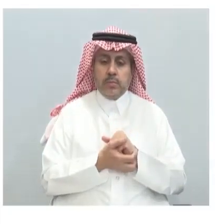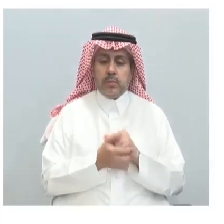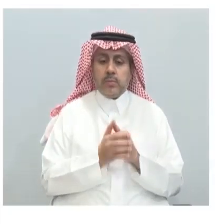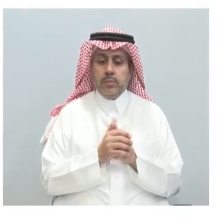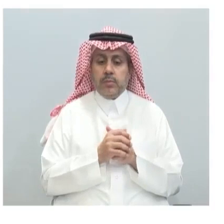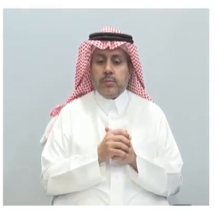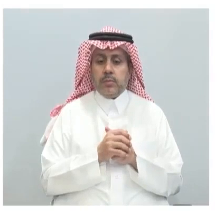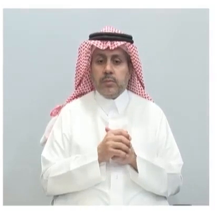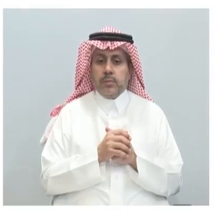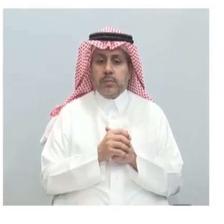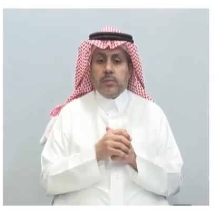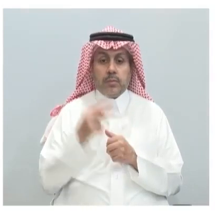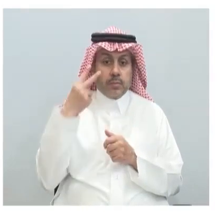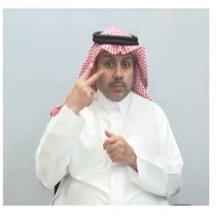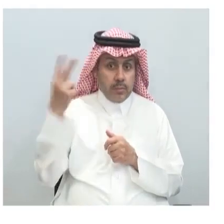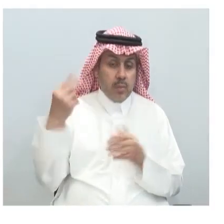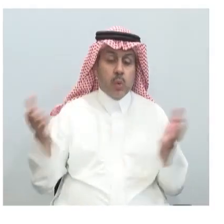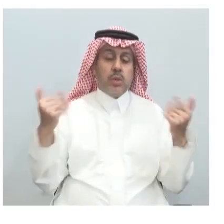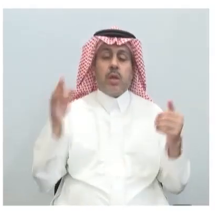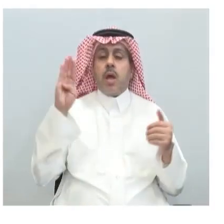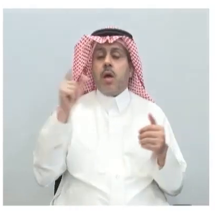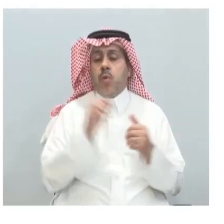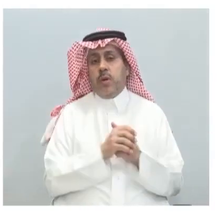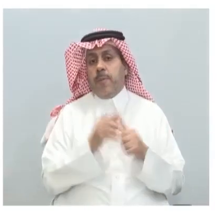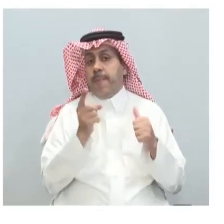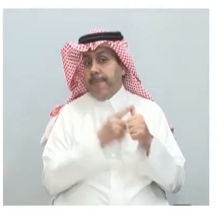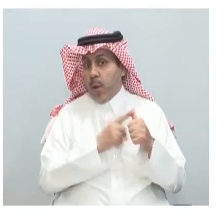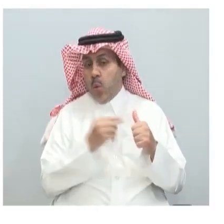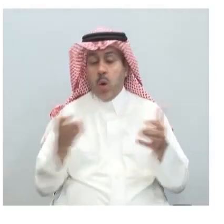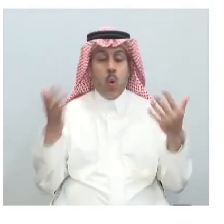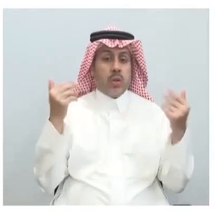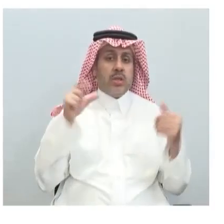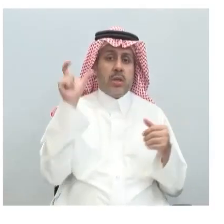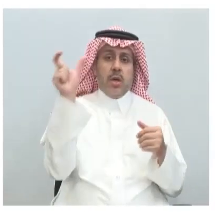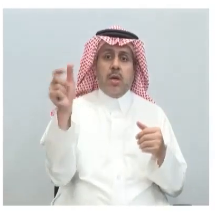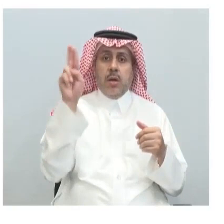النواتج وهي ثاني اكسيد الكربون واول اكسيد